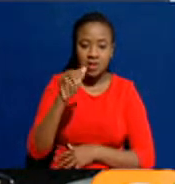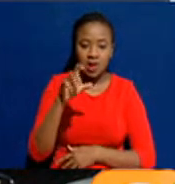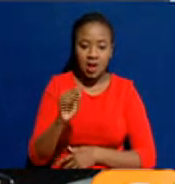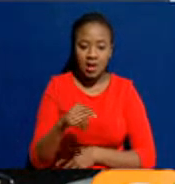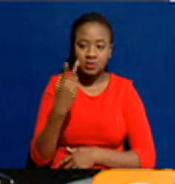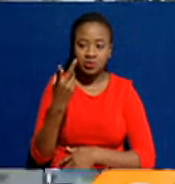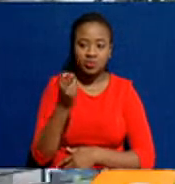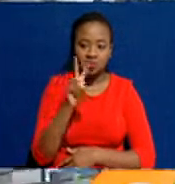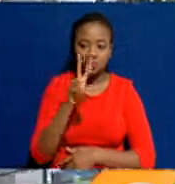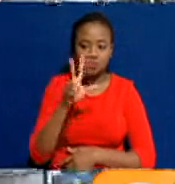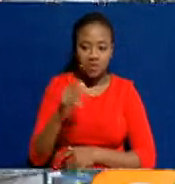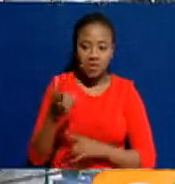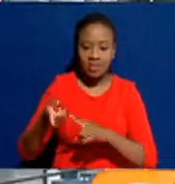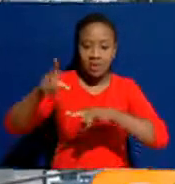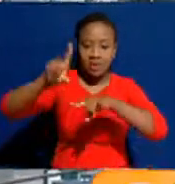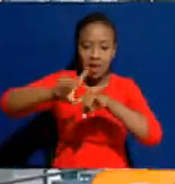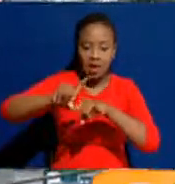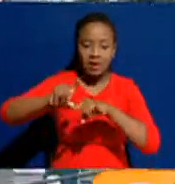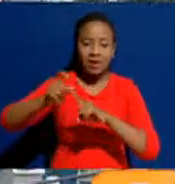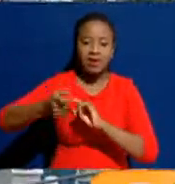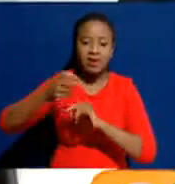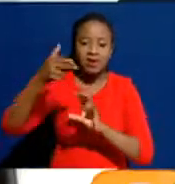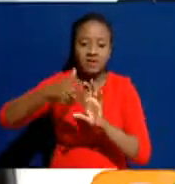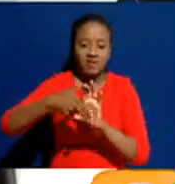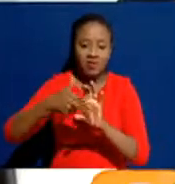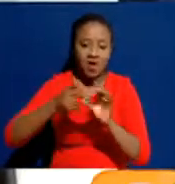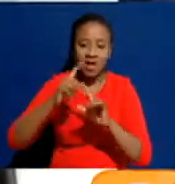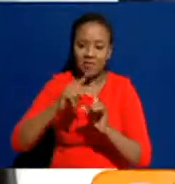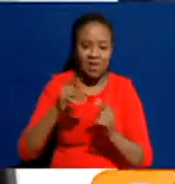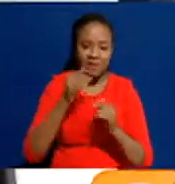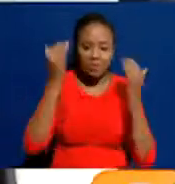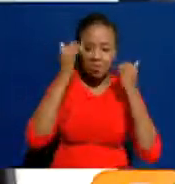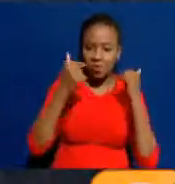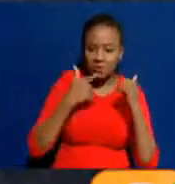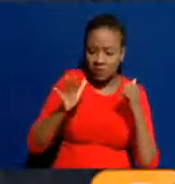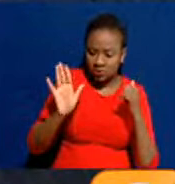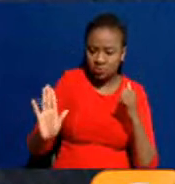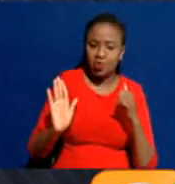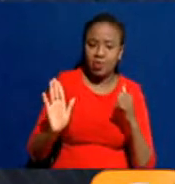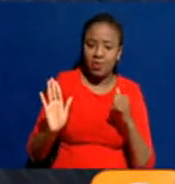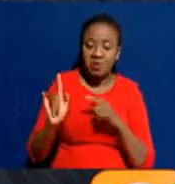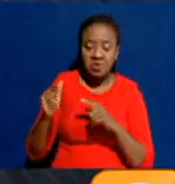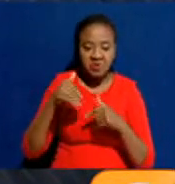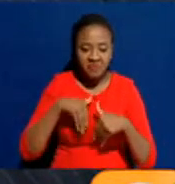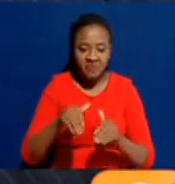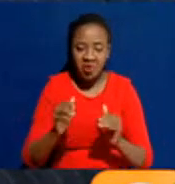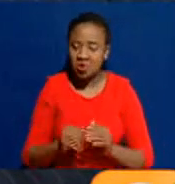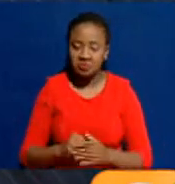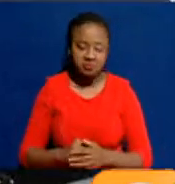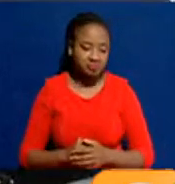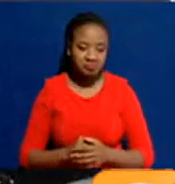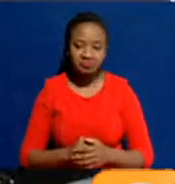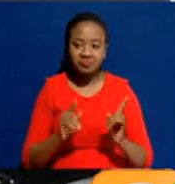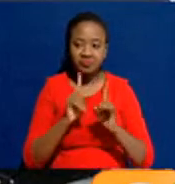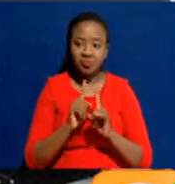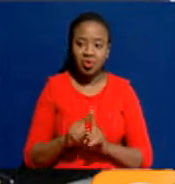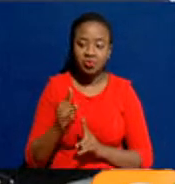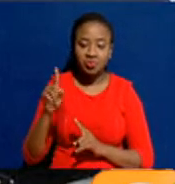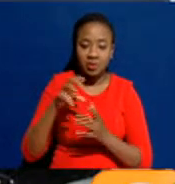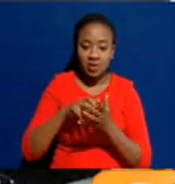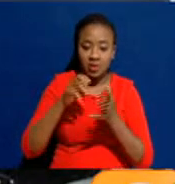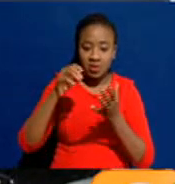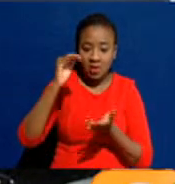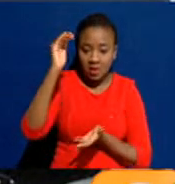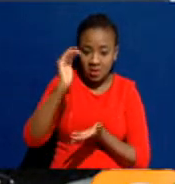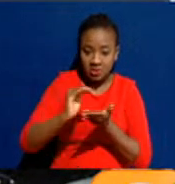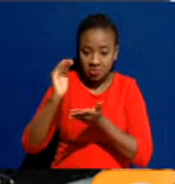na kuongeza bei ya petroli licha ya amri ya mahakama. Mkurugenzi huyo mkuu wa EPRA hakuondoa bei za